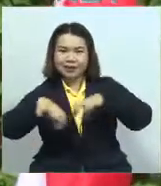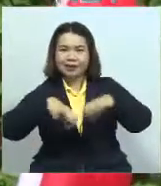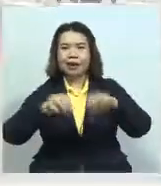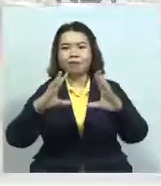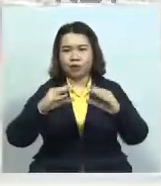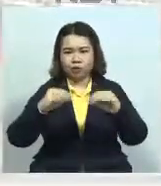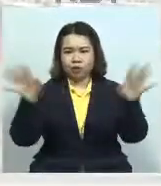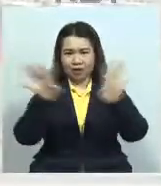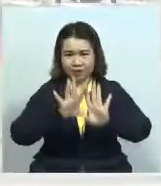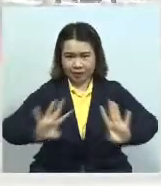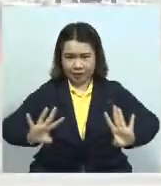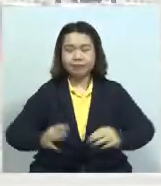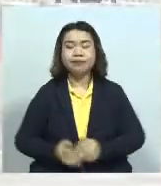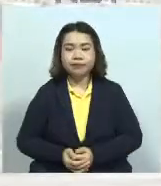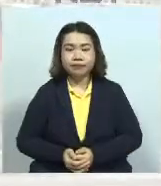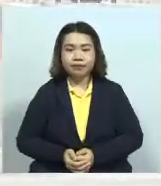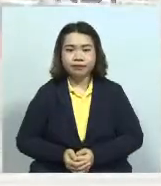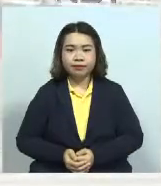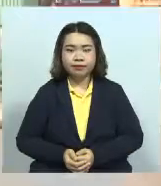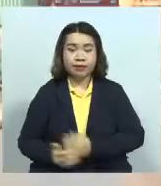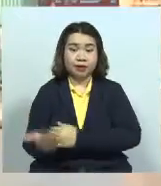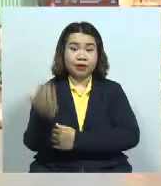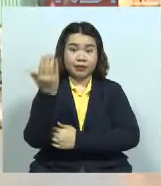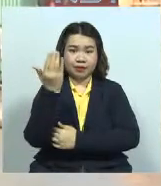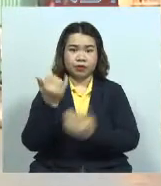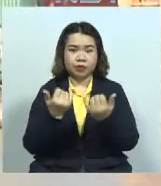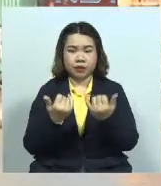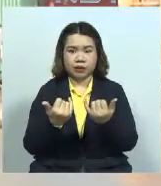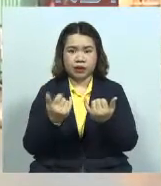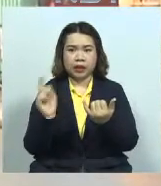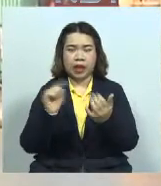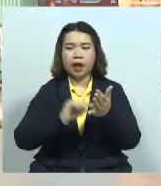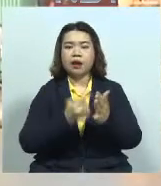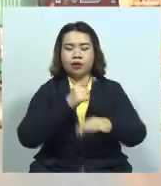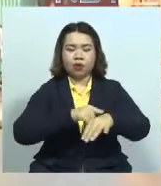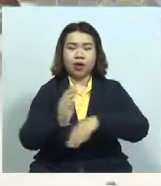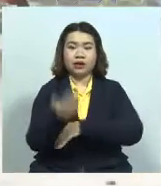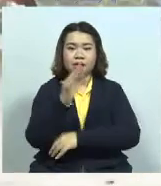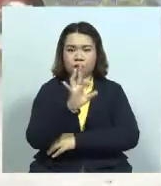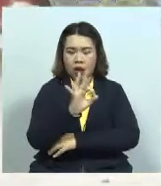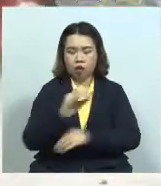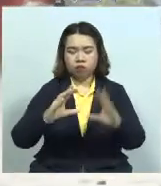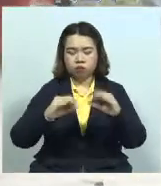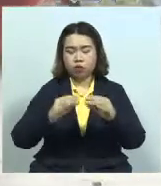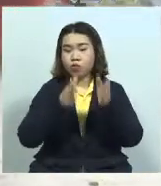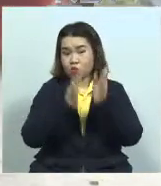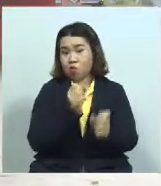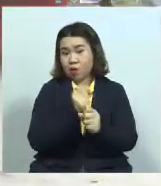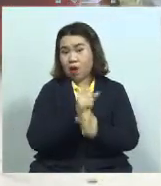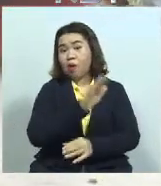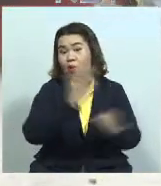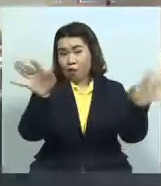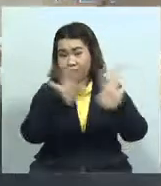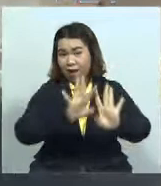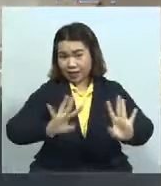มนั่นเองครับโดยในช่วงเช้าที่ผ่านมาครับคุณผู้ชมเริ่มตั้งแต่9นาฬิกามีการประชุมเจ้าหน้าที่อาวุโสอาเซียน